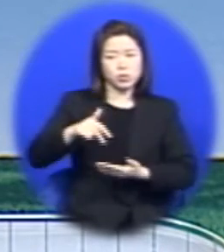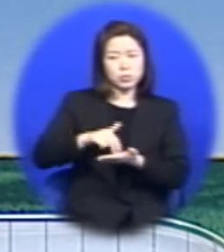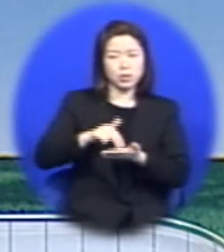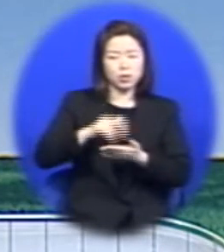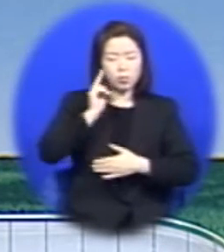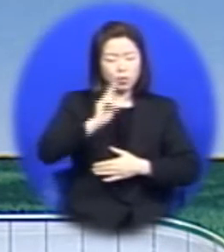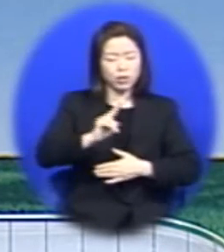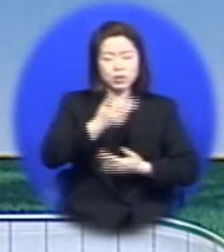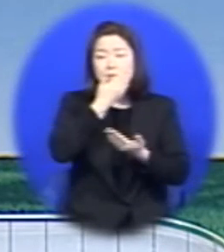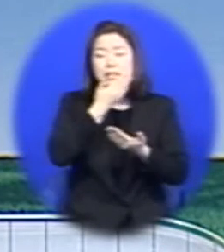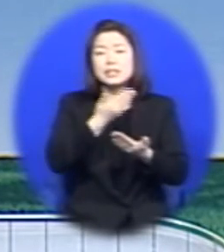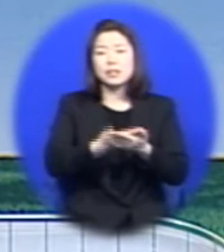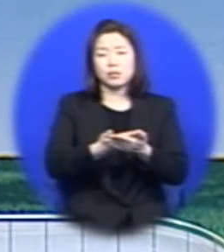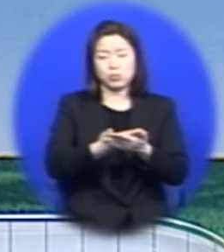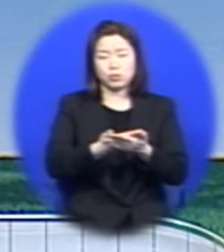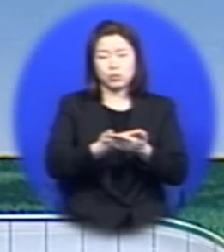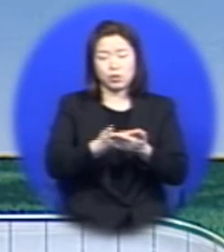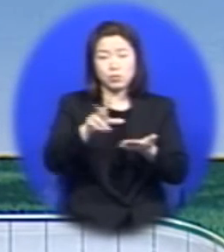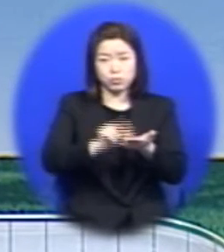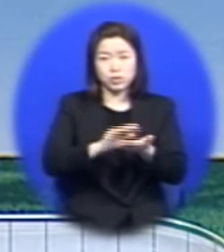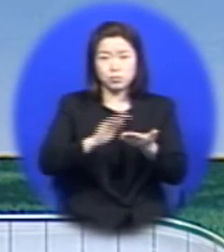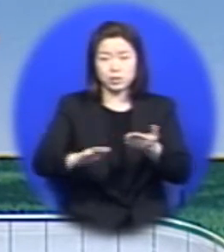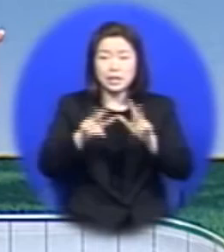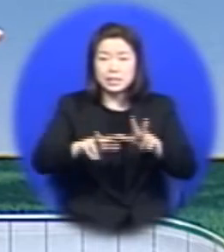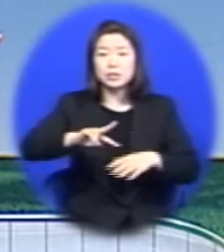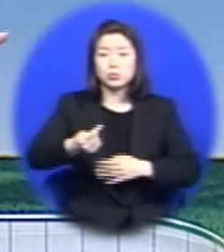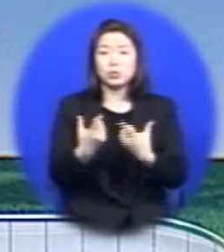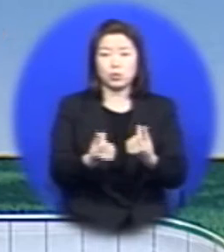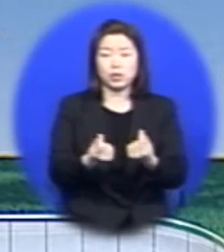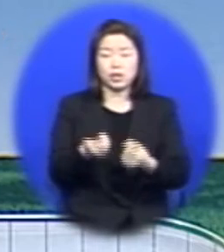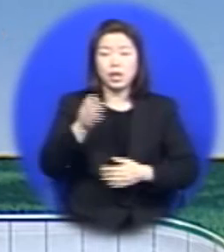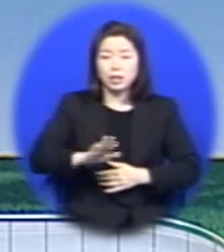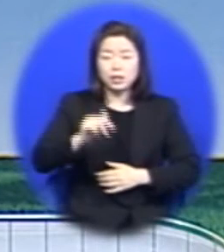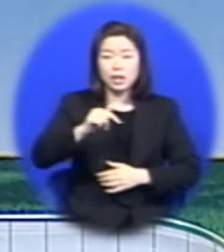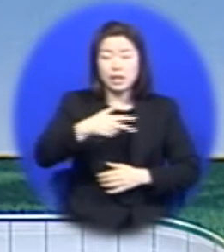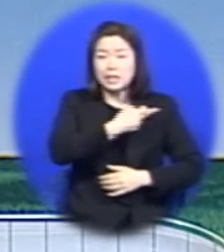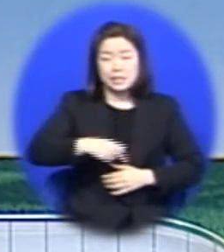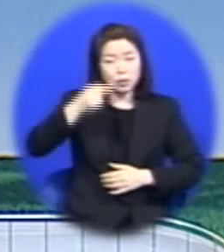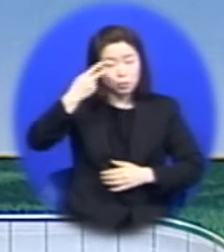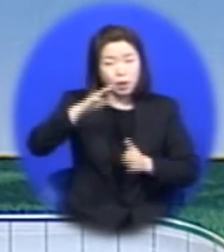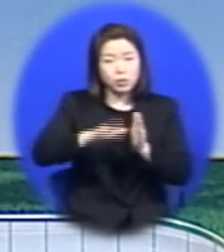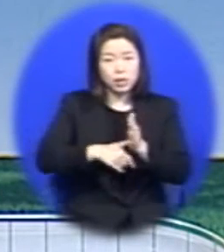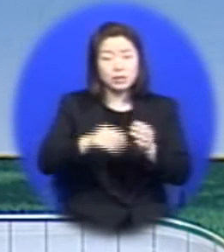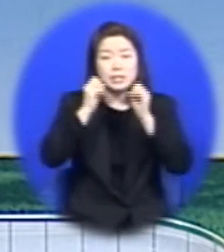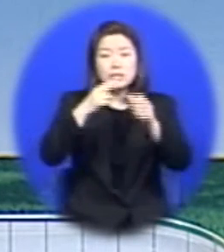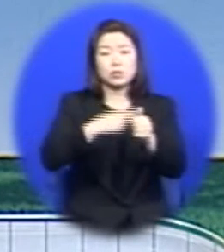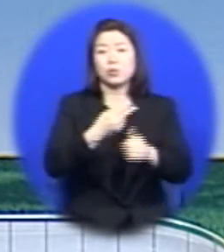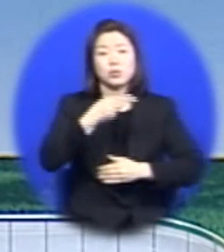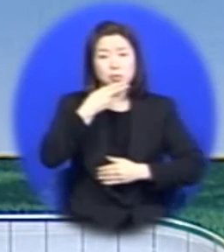됩니다. 지금도 그렇습니다. 그런데 사도 바울 당시 때는 선교사가 없었습니다.